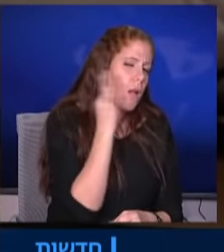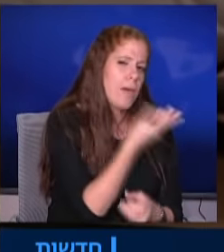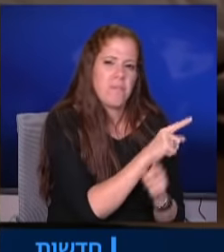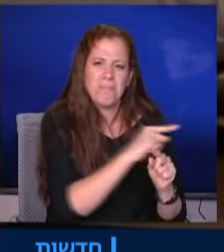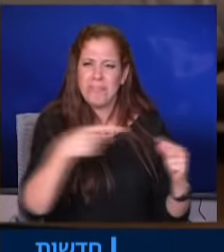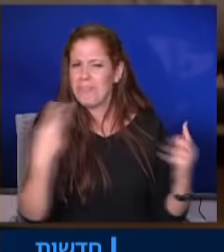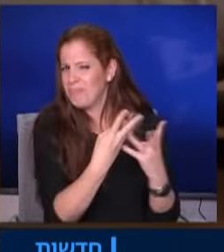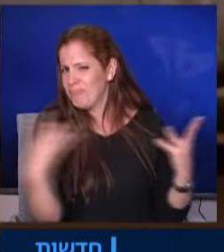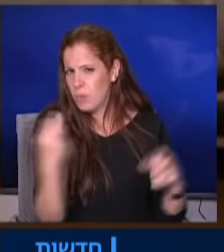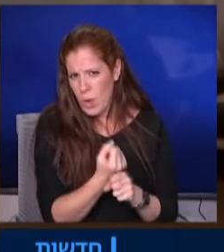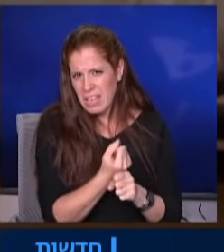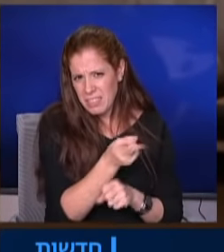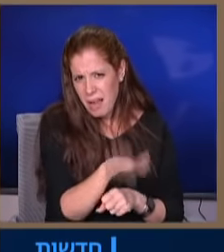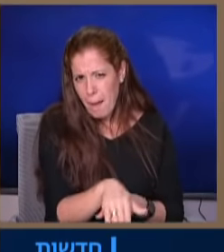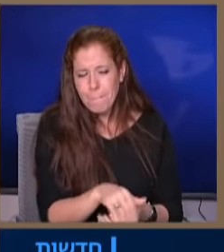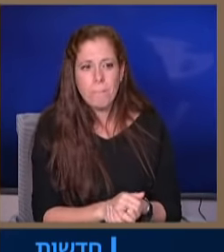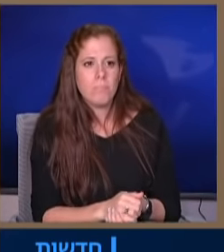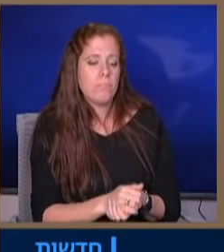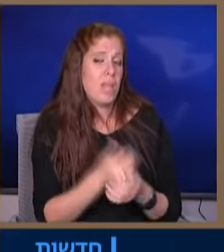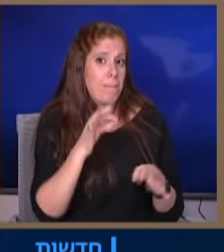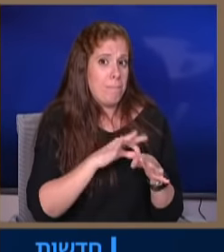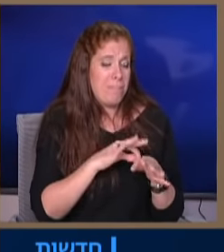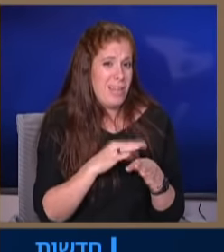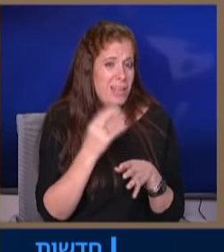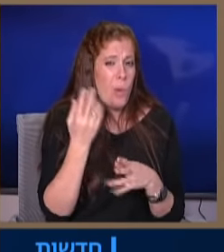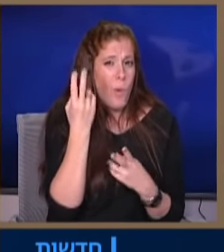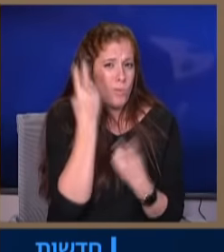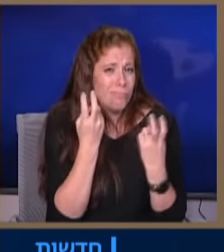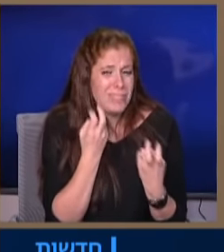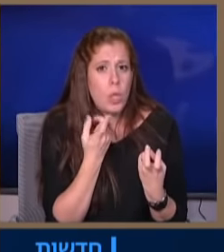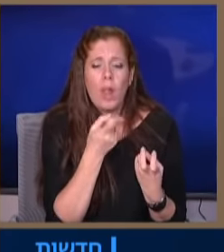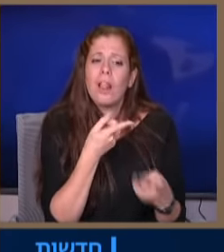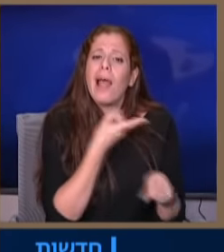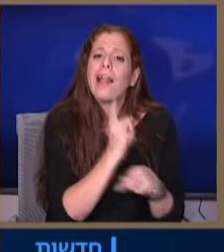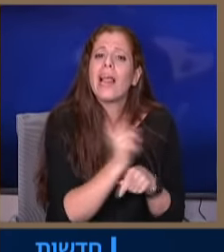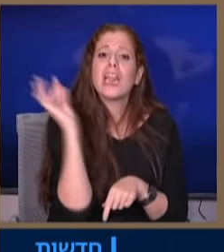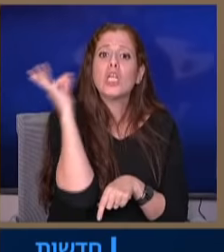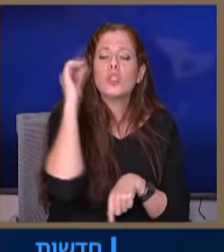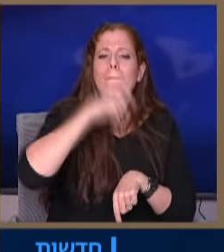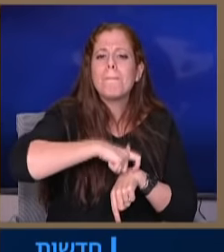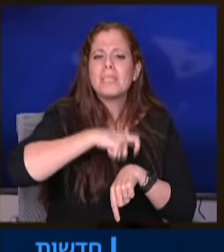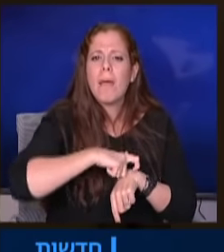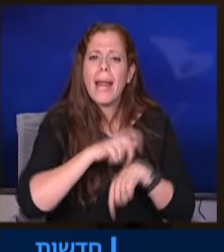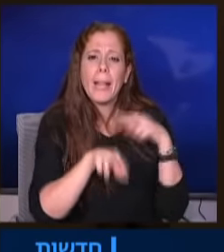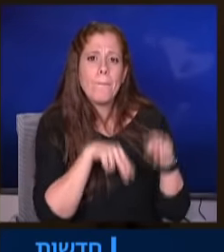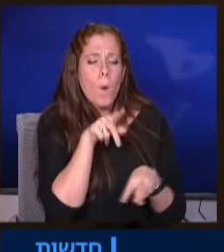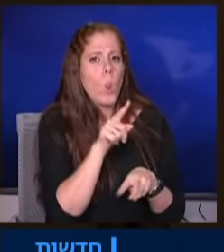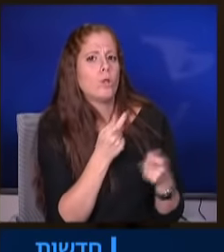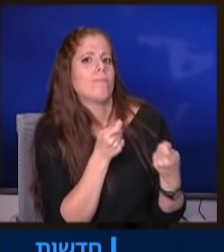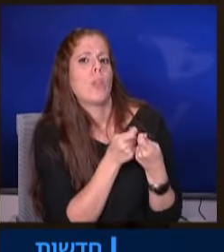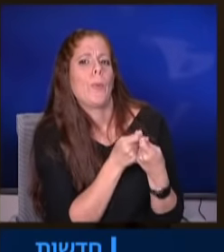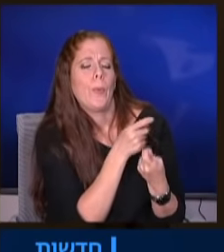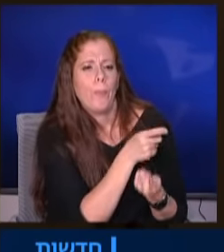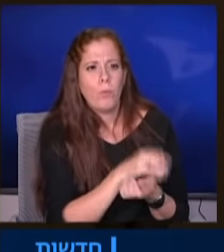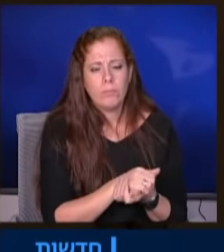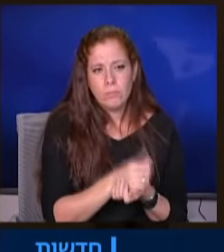בסיפור הזה, גניקולוג בכיר עם רזומי עשיר הטריד נשים רבות בזמן הטיפול, כשהן תלויות בו לחלוטין. אני חושבת שהייתי צריכה להגיע